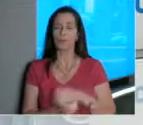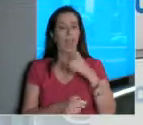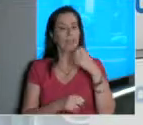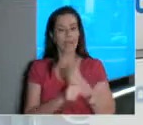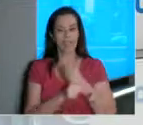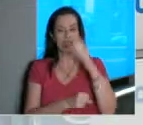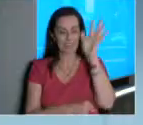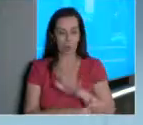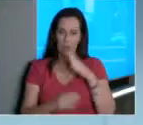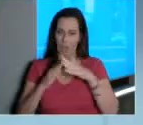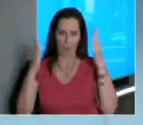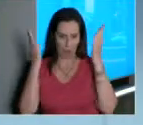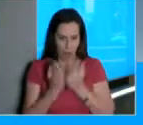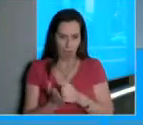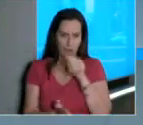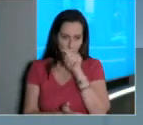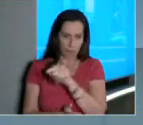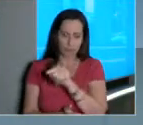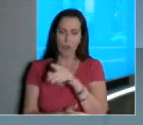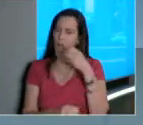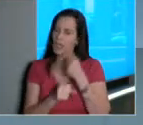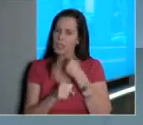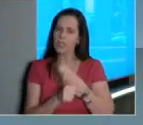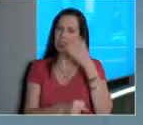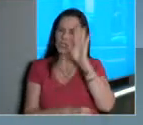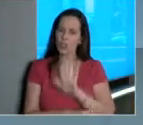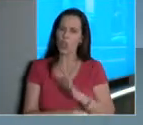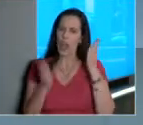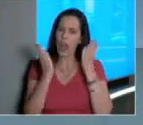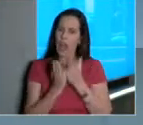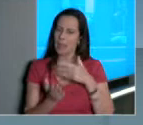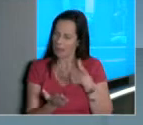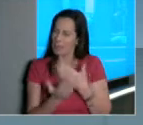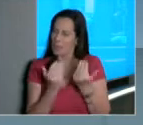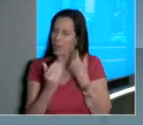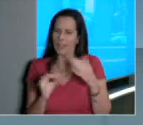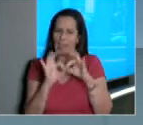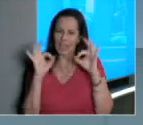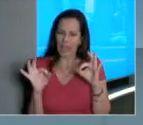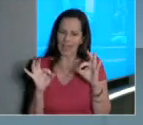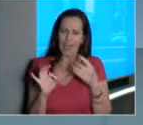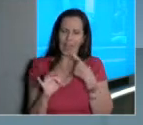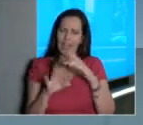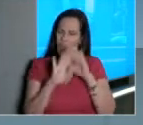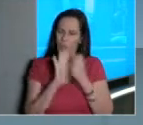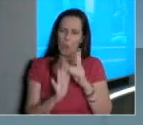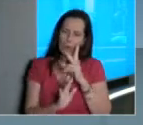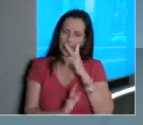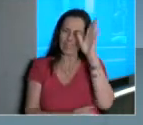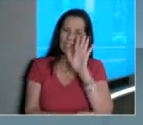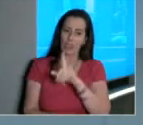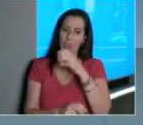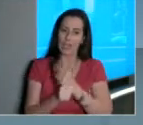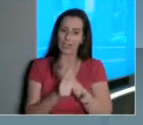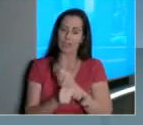עשית סרטון, את תושבת העיר אילת. נכון. עשית סרטון על העיר אילת. אני מציע שלפני שנתחיל בכלל לדבר על הכל, בוא נראה את הסרטון